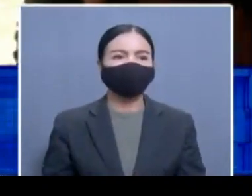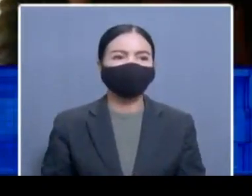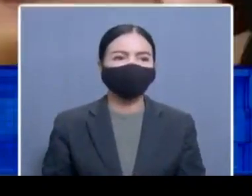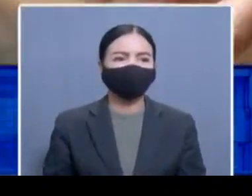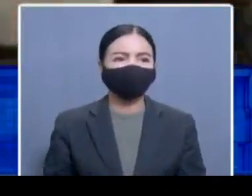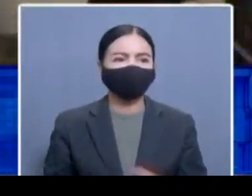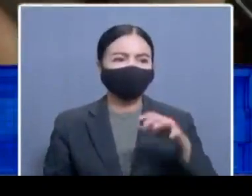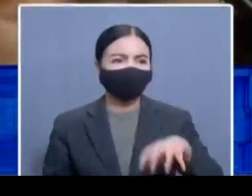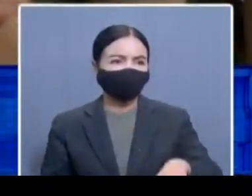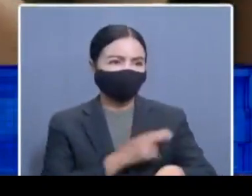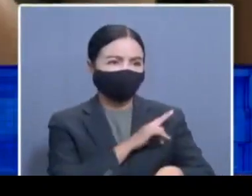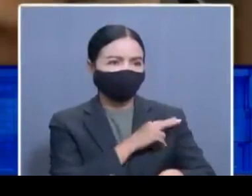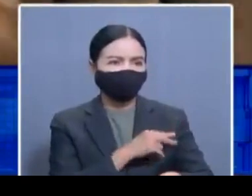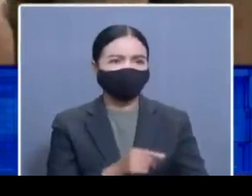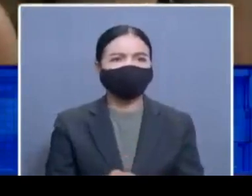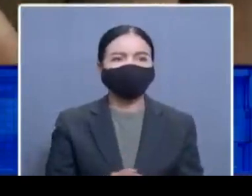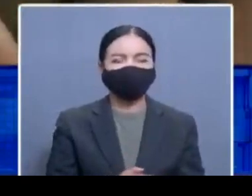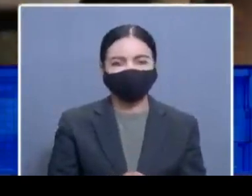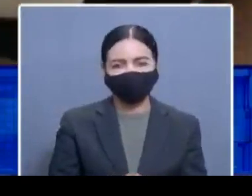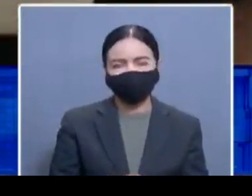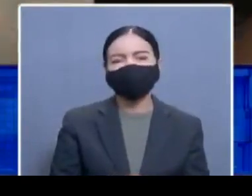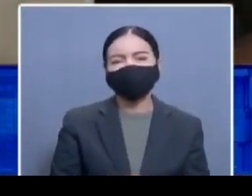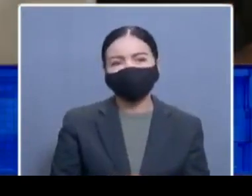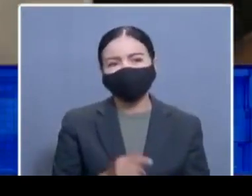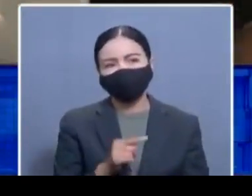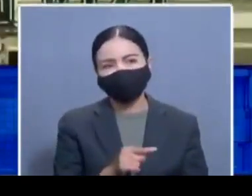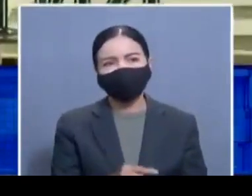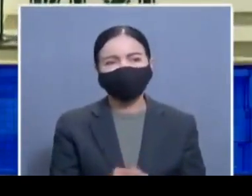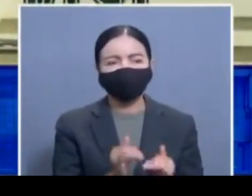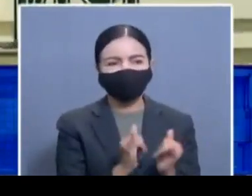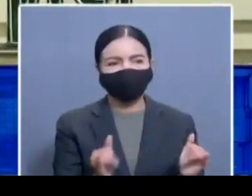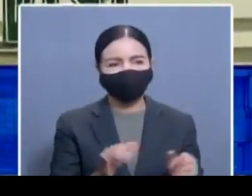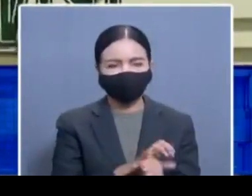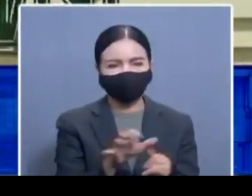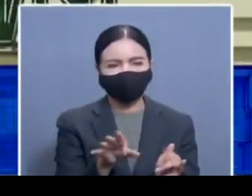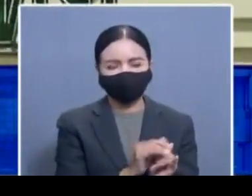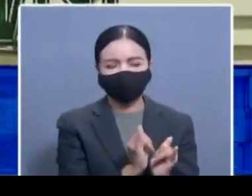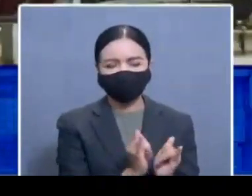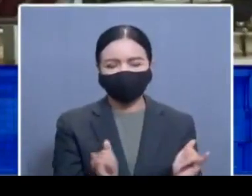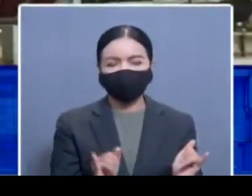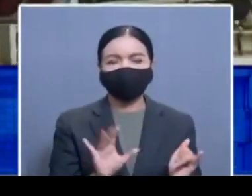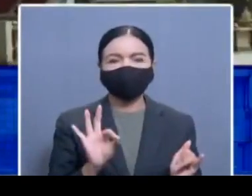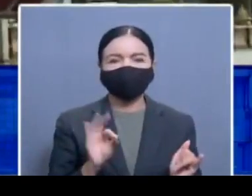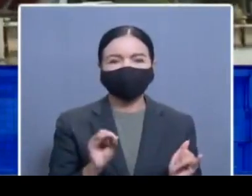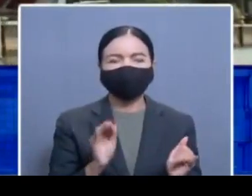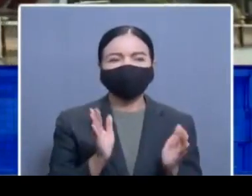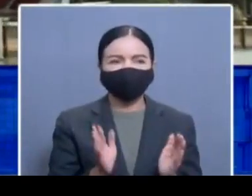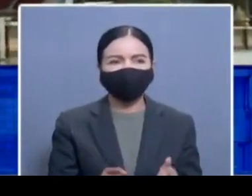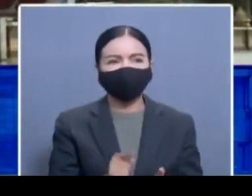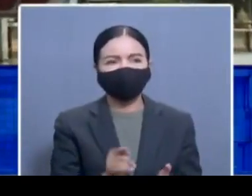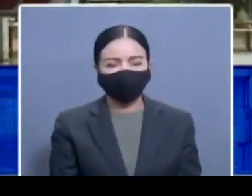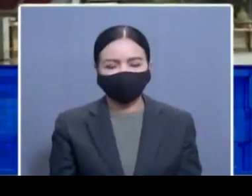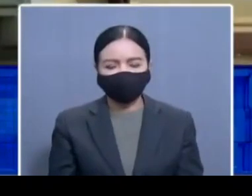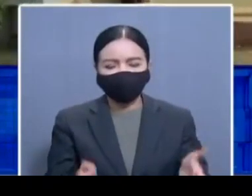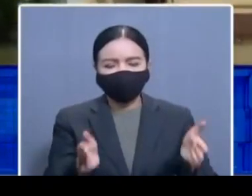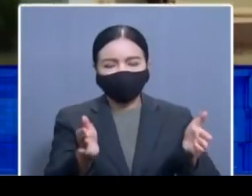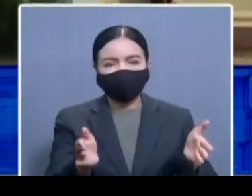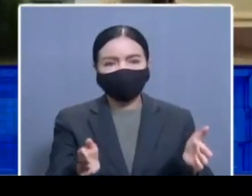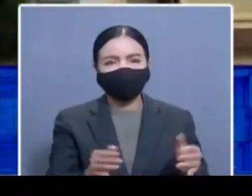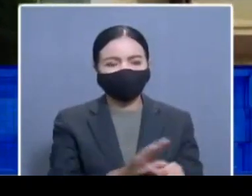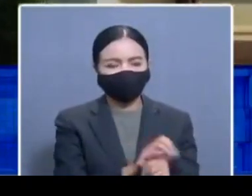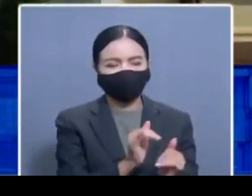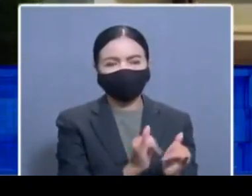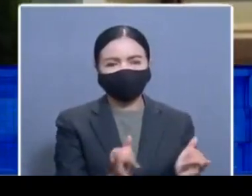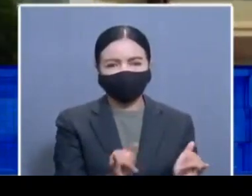งพยาบาลสุโขทัยนั้นยังมีผู้ป่วยโควิด-19 นอนรักษาตัวอยู่ราว90คนนะครับแม้ว่าจะอยู่ในอาคารที่เป็นสัดส่วนแ